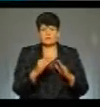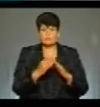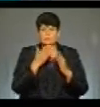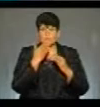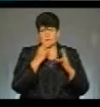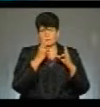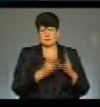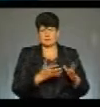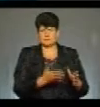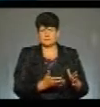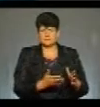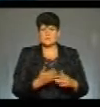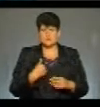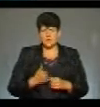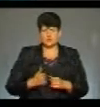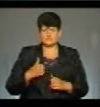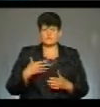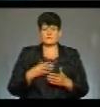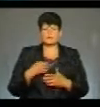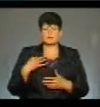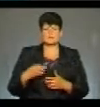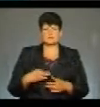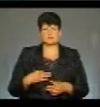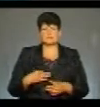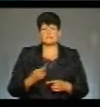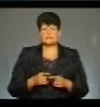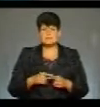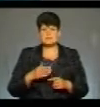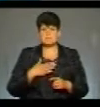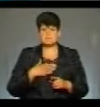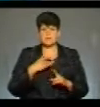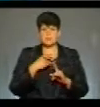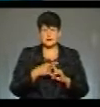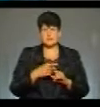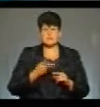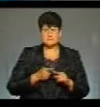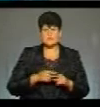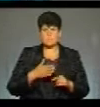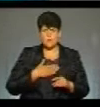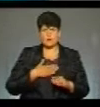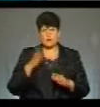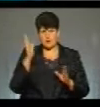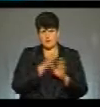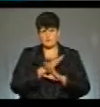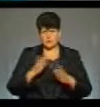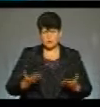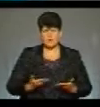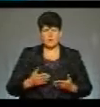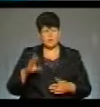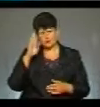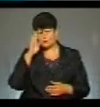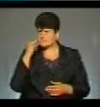Я горжуся своїм сином, це мій хрест, це моя доля. Хлопці